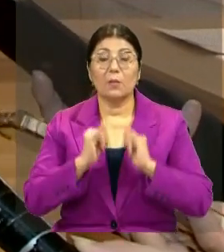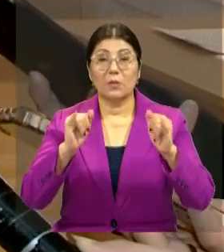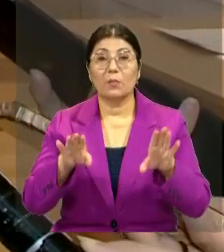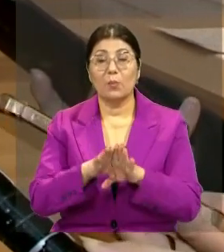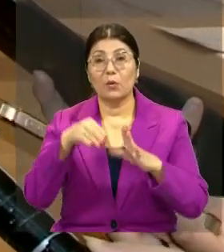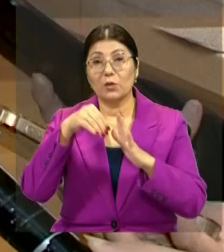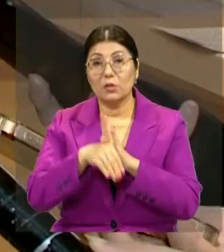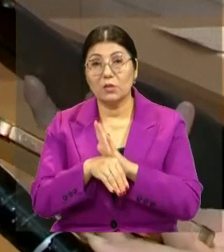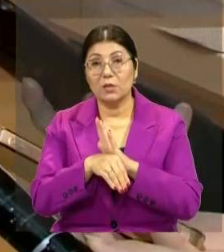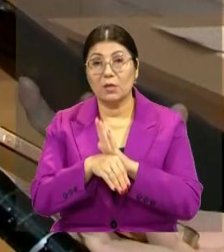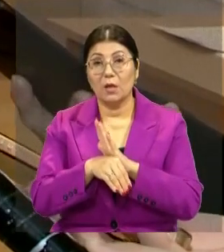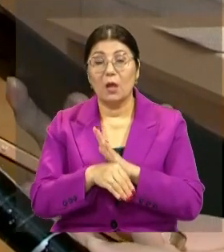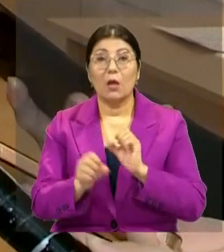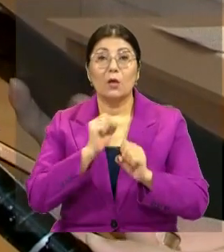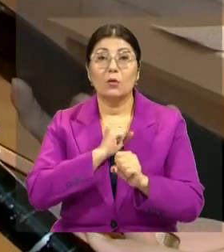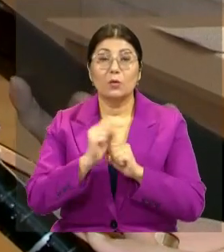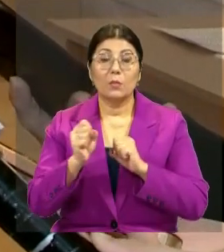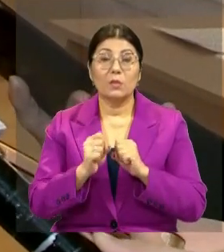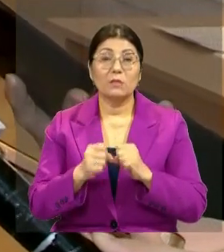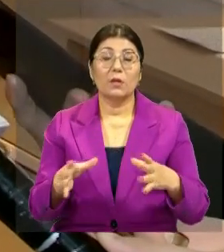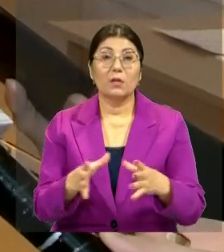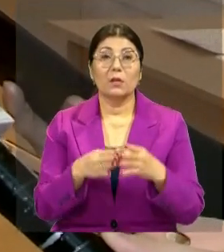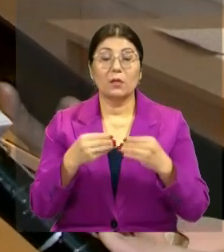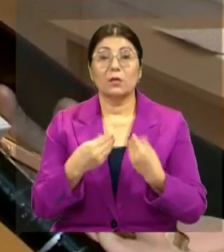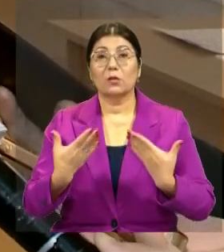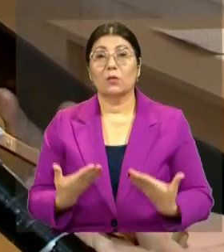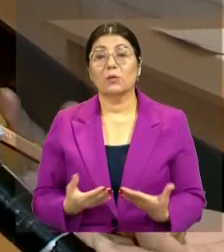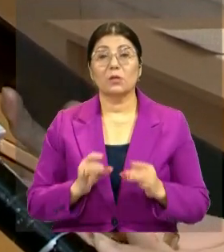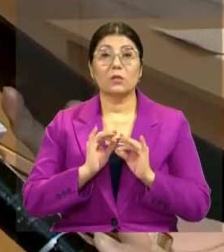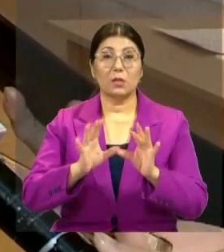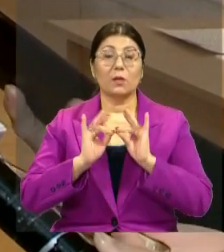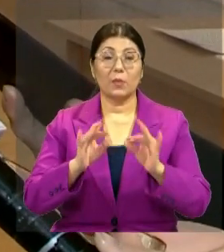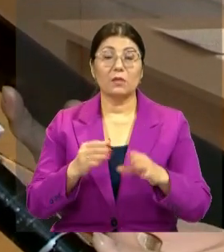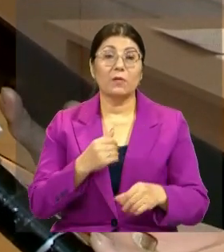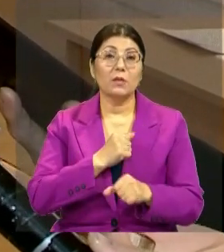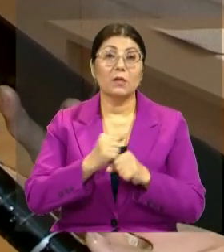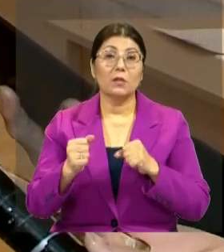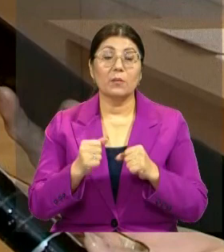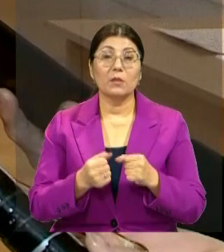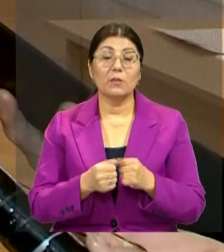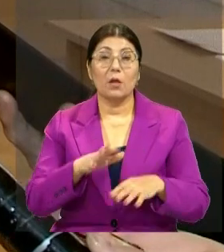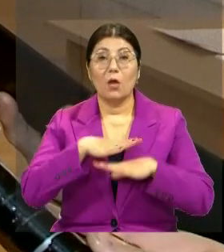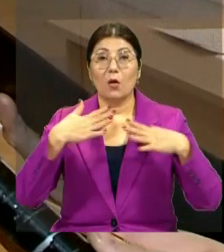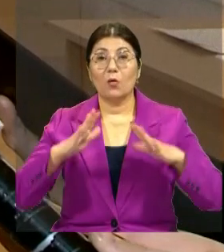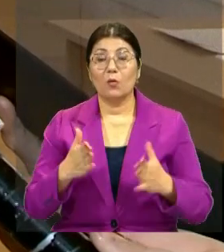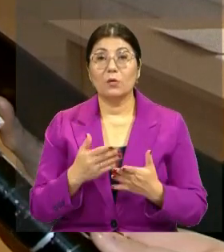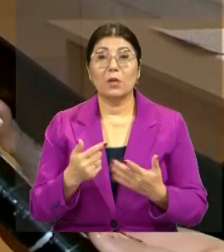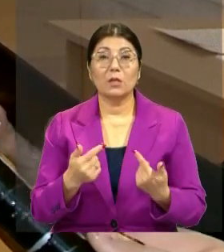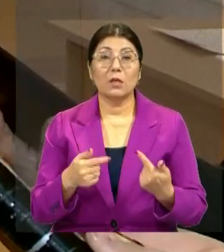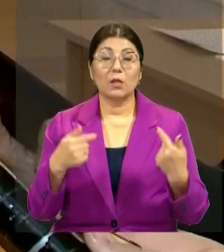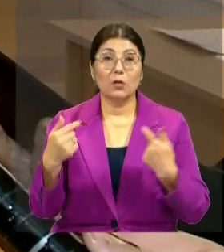Бұның ішінде зорлық-зомбылықтың тұрмыстық жағдайы қозғалады. Және зорлық-зомбылыққа көп жағдайда